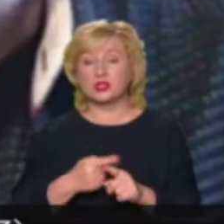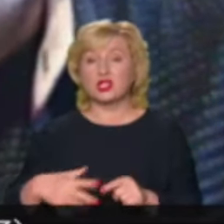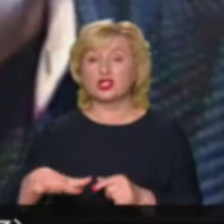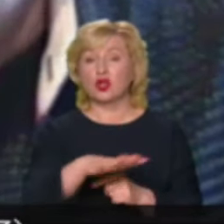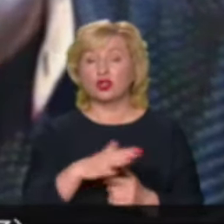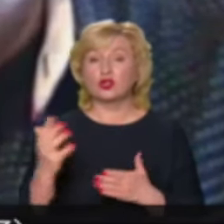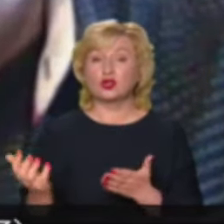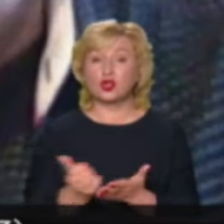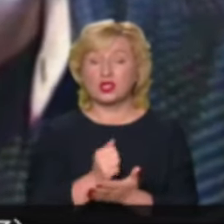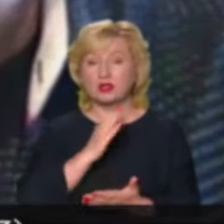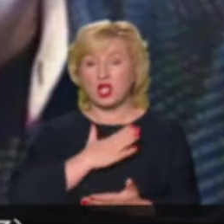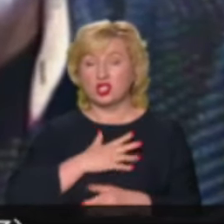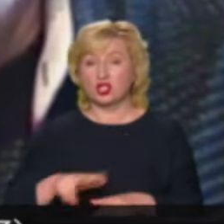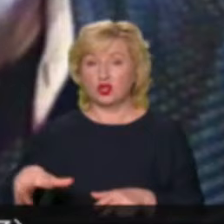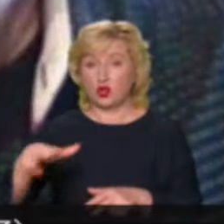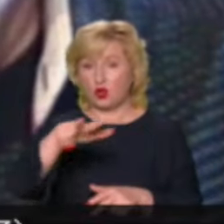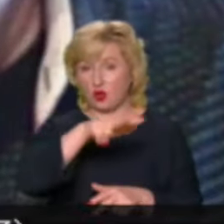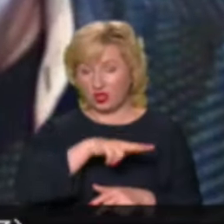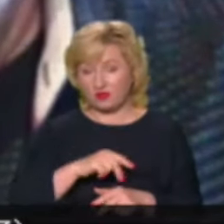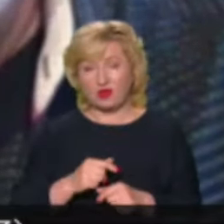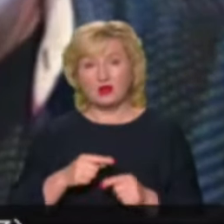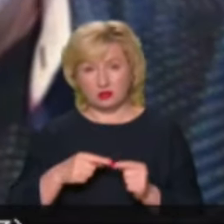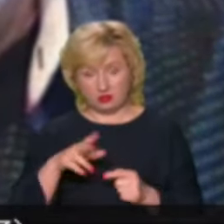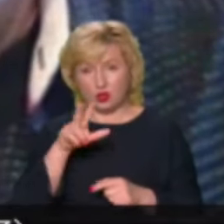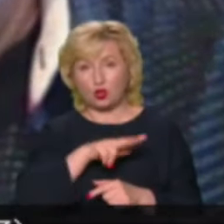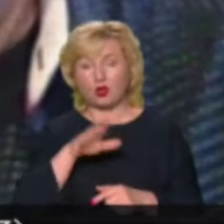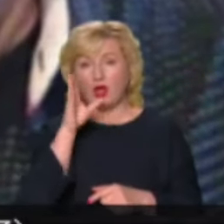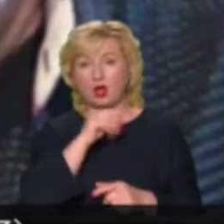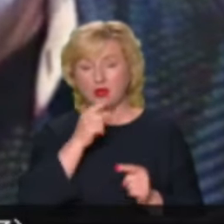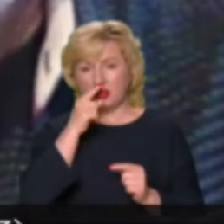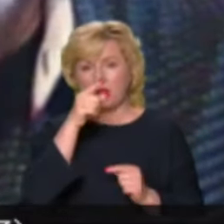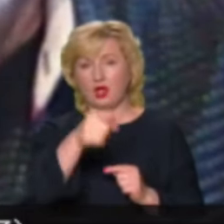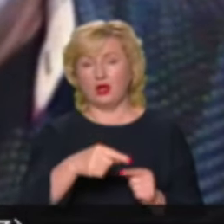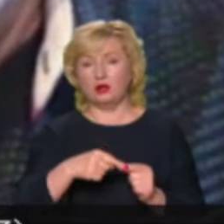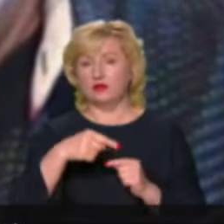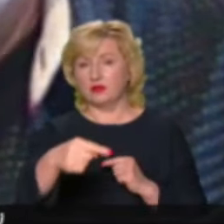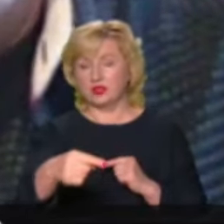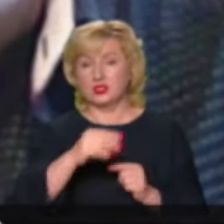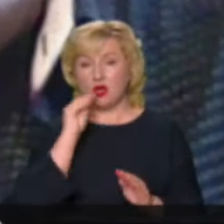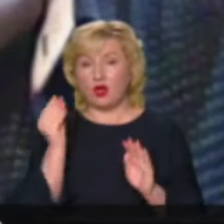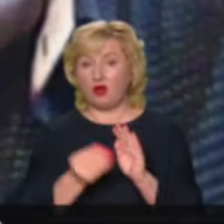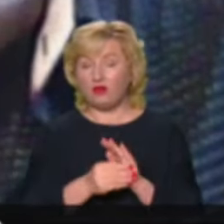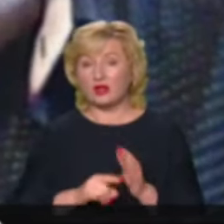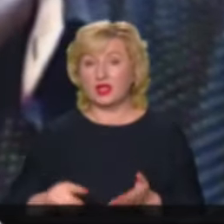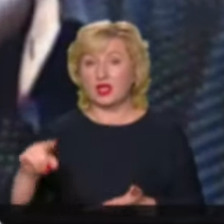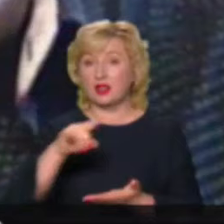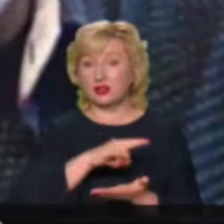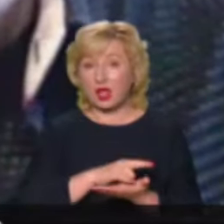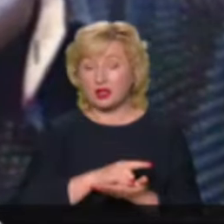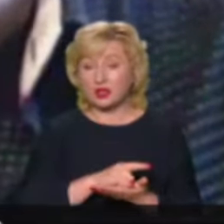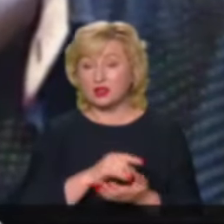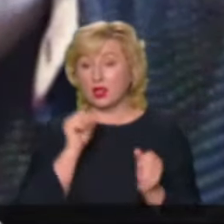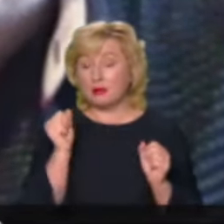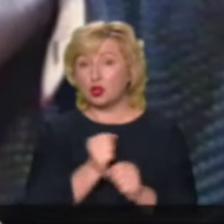досяжності наших дронів. Вони літають на великій відстані, і сховати ці літаки ну,